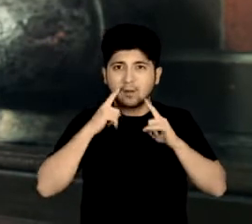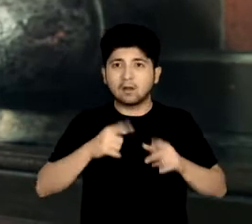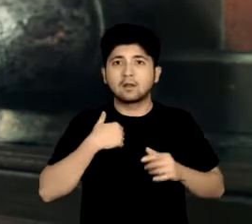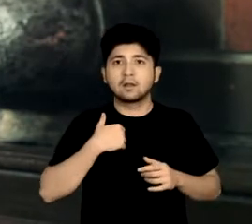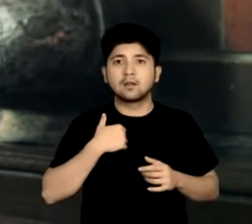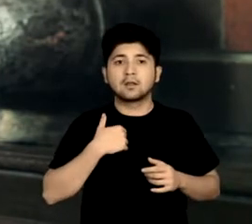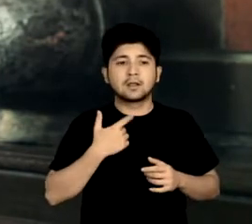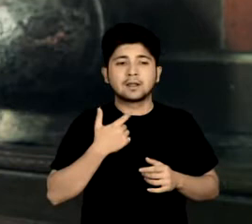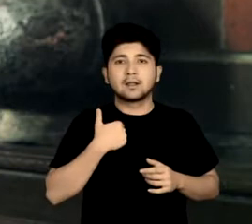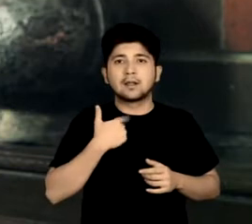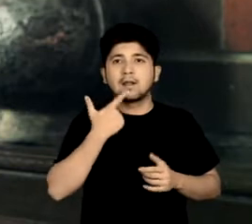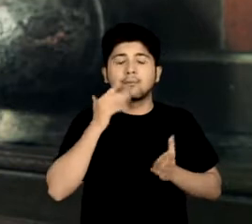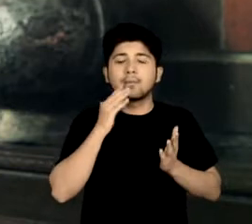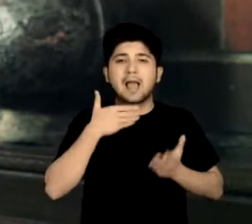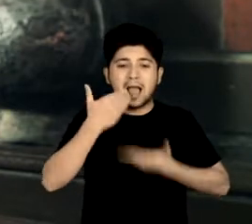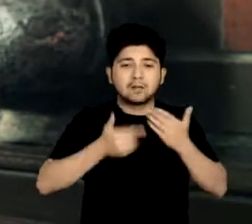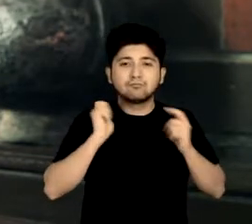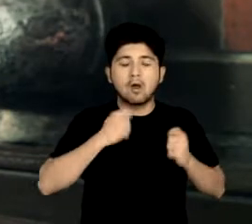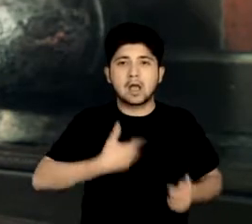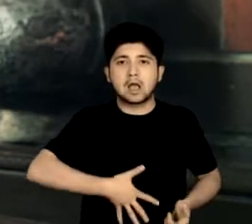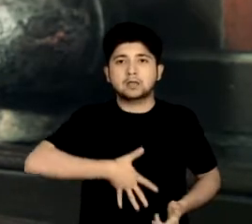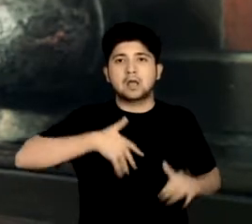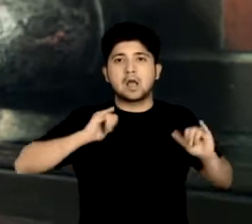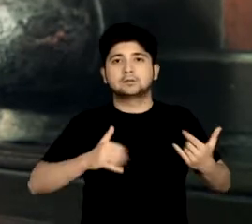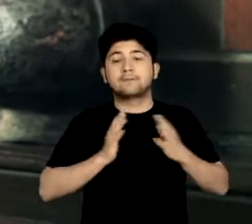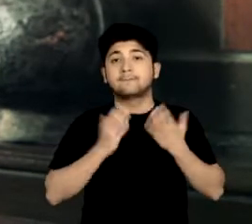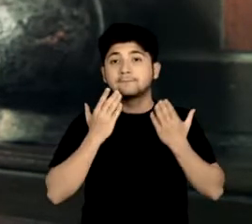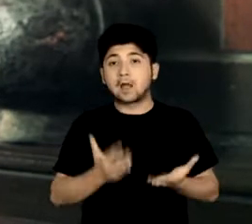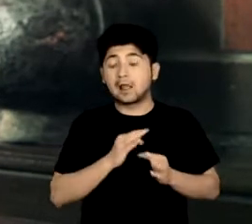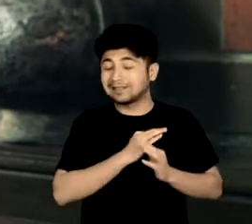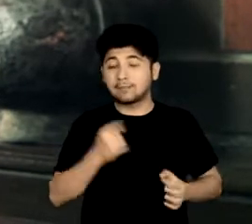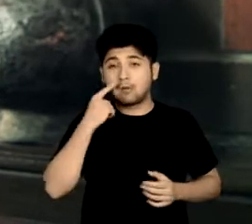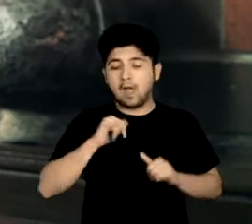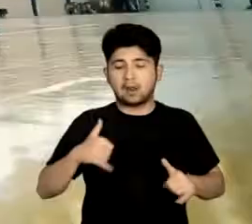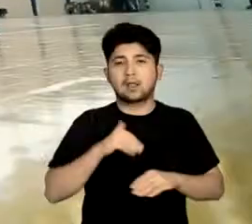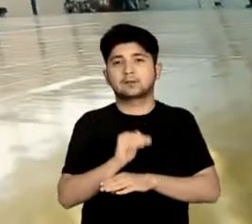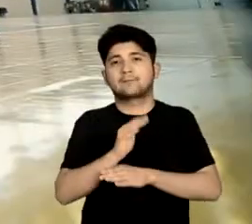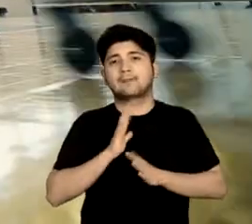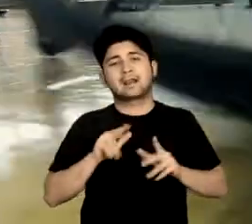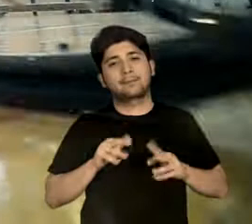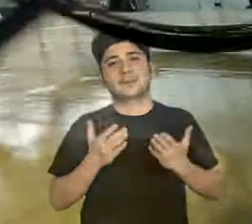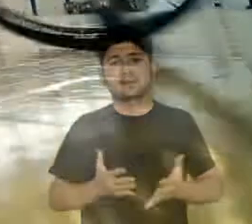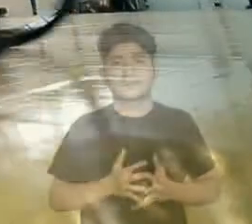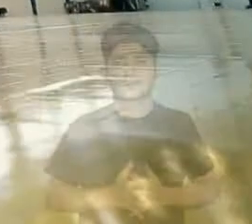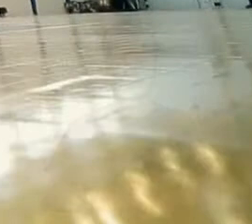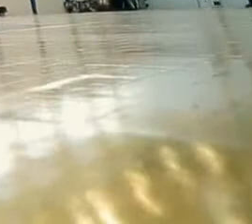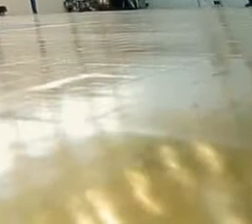bile dilim damağım birbirinden yapışıyor. Hala hani o anı yaşıyormuş gibi hissediyorum kendimde.